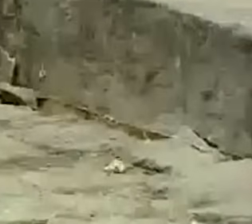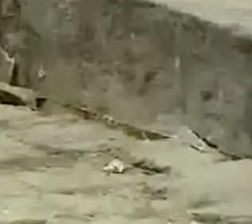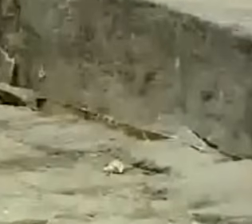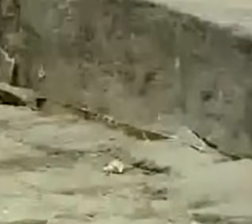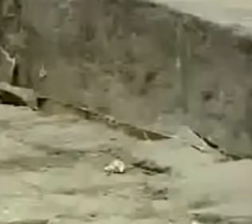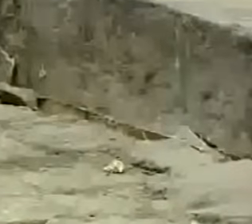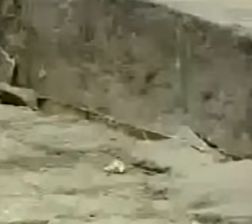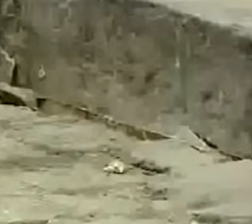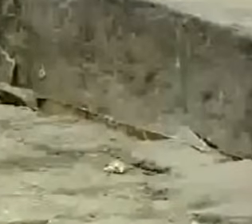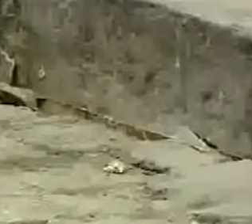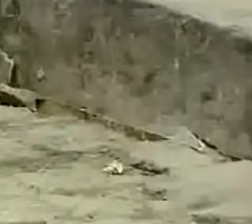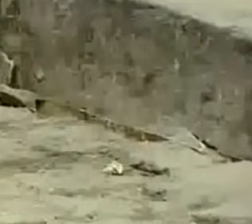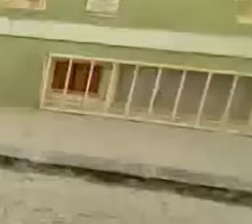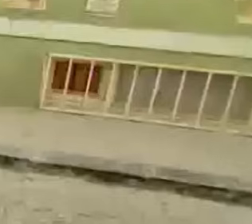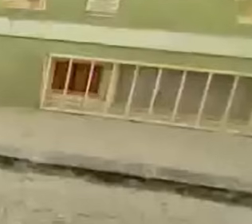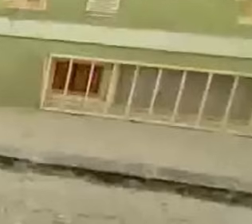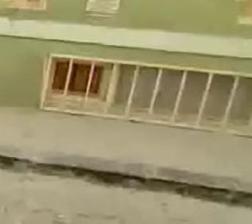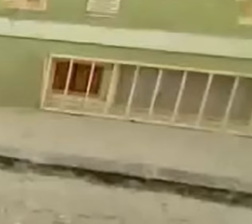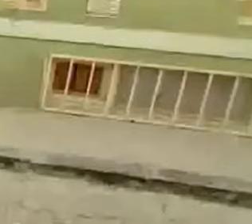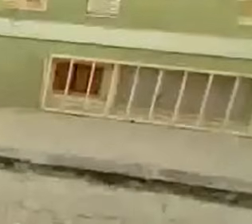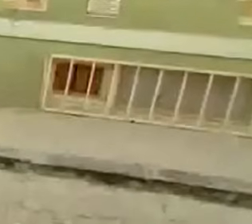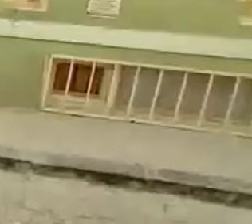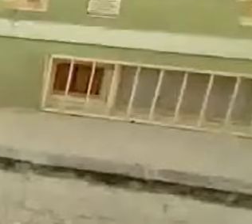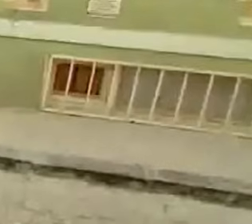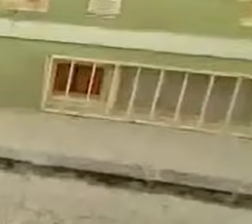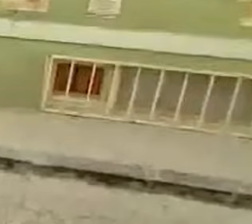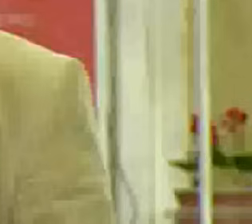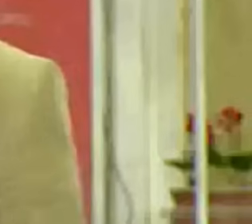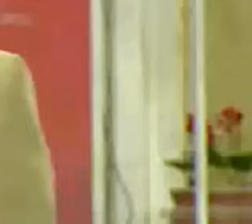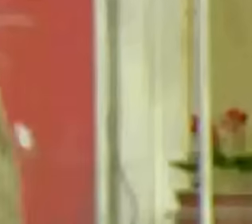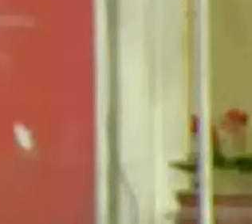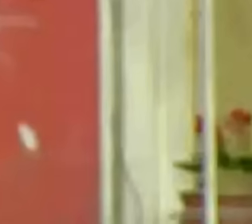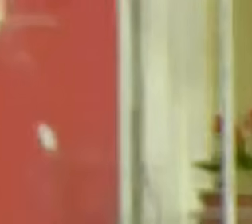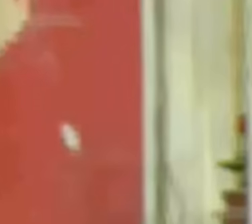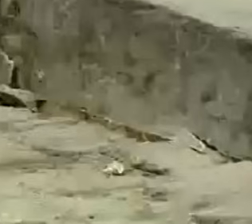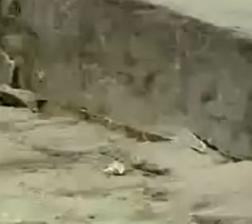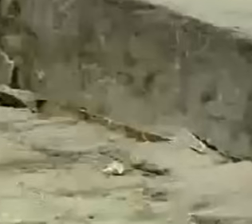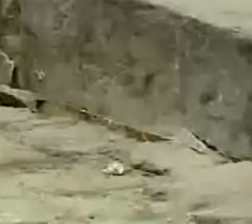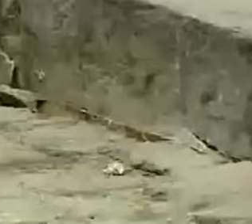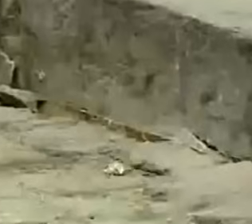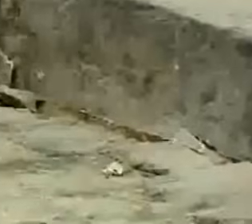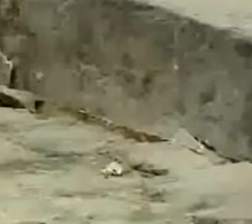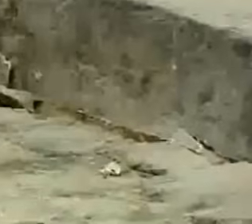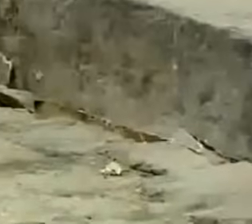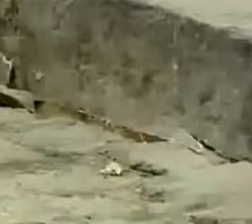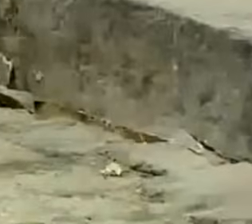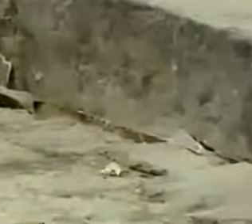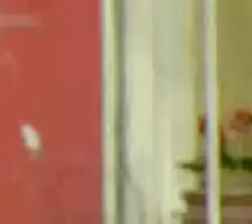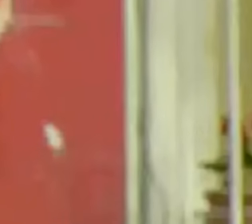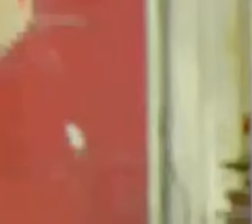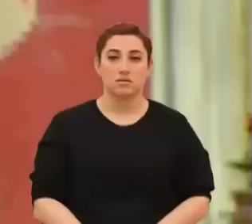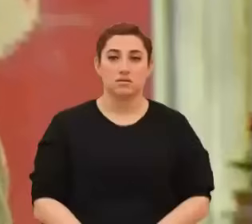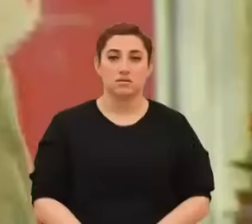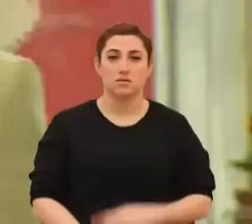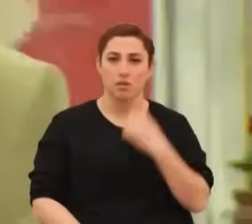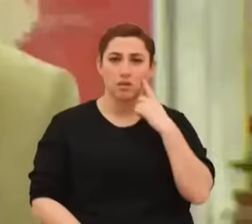Artan sokakta başıboş, yerden bulduklarını yiyor. Sokağın bir başında İdris tezgahtaki balıklara su serperken Niyaz diğer